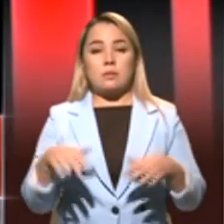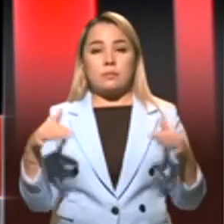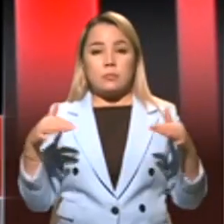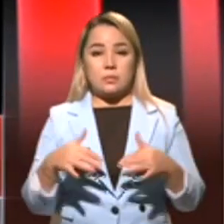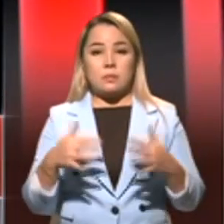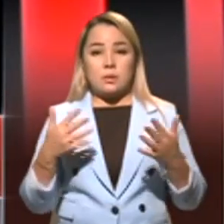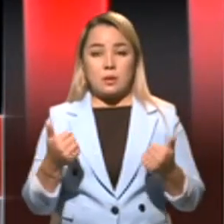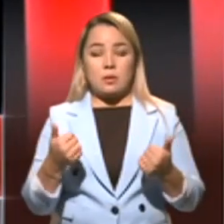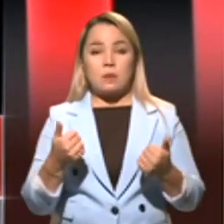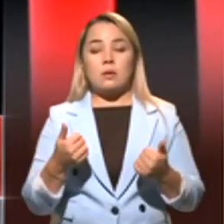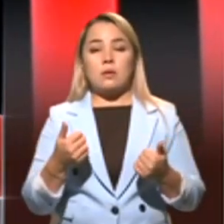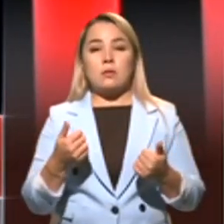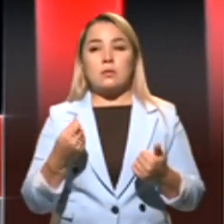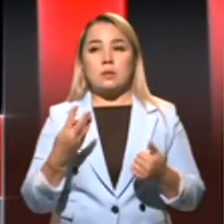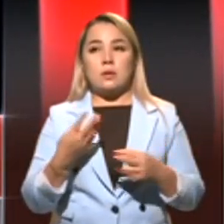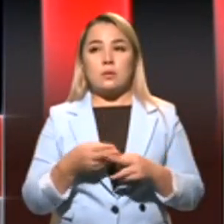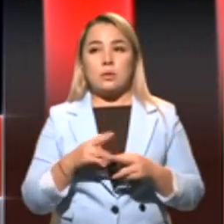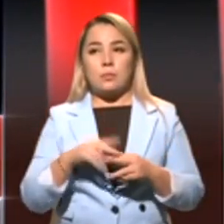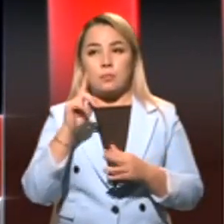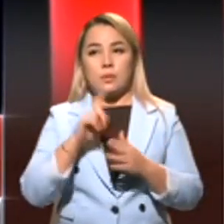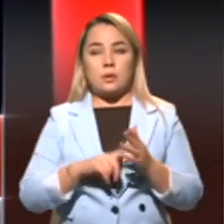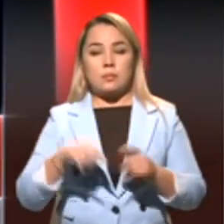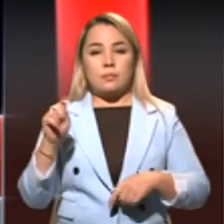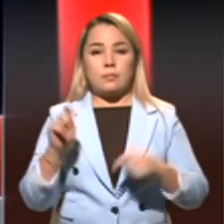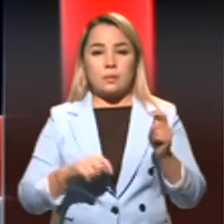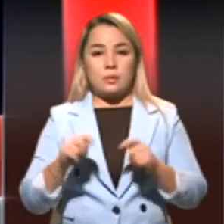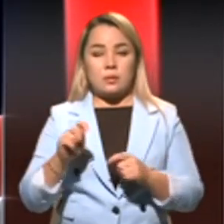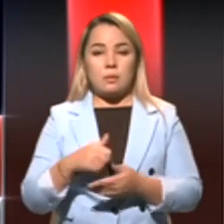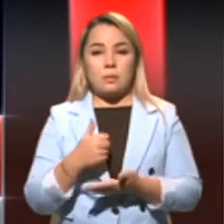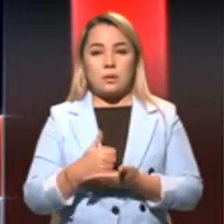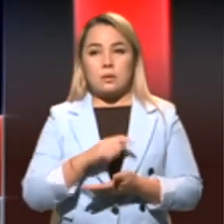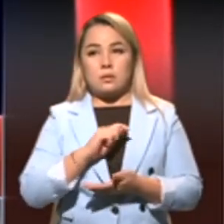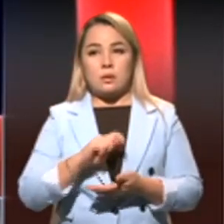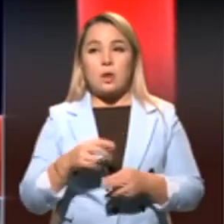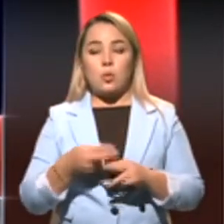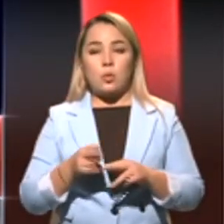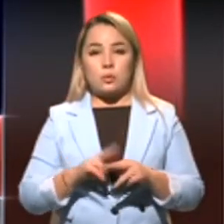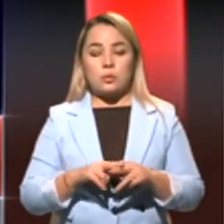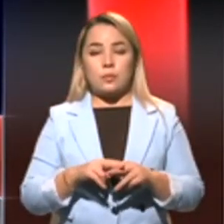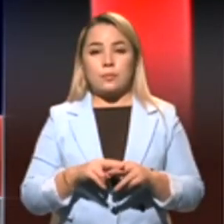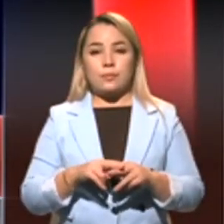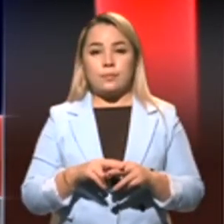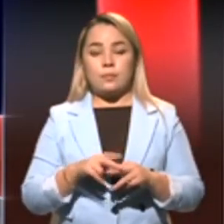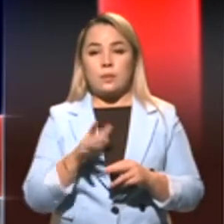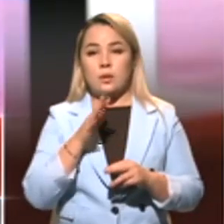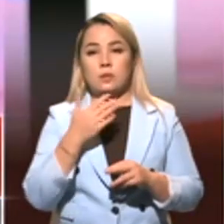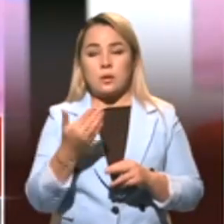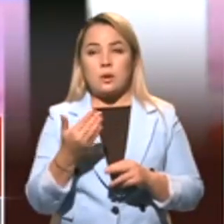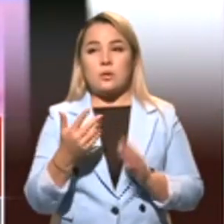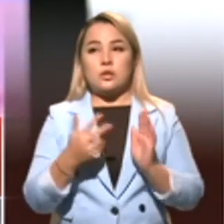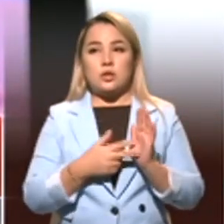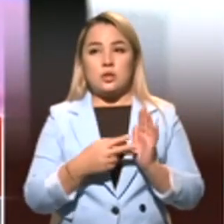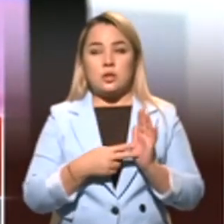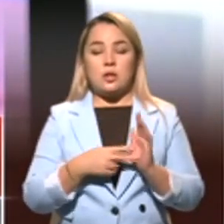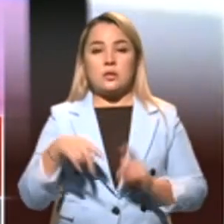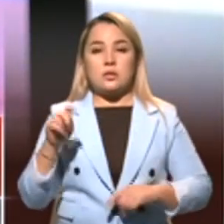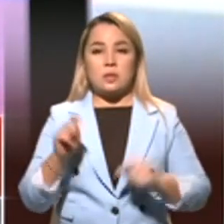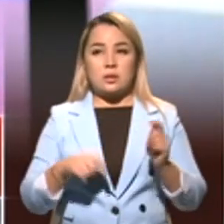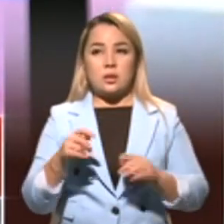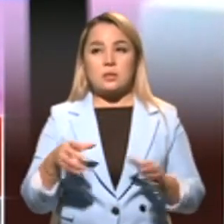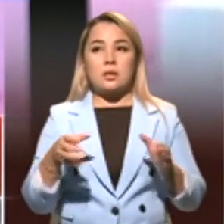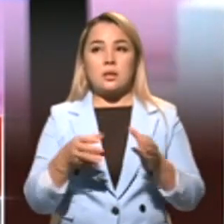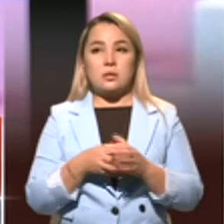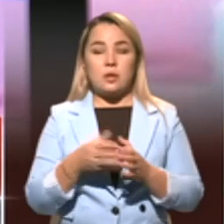ханым? Қанша дін көшбасшылары келді? Осы жолы 7-ші съезге келіп отырған